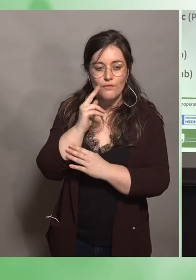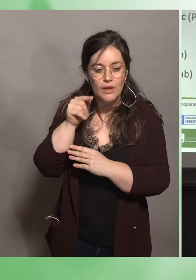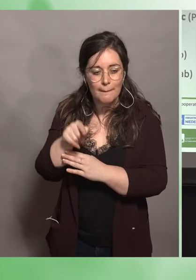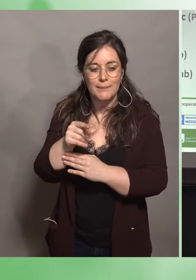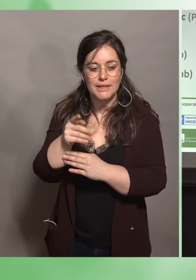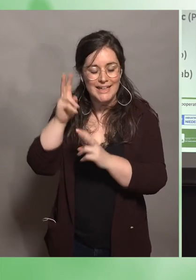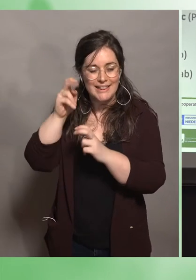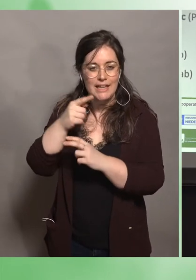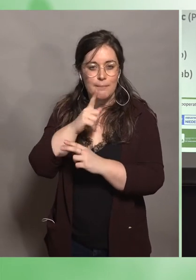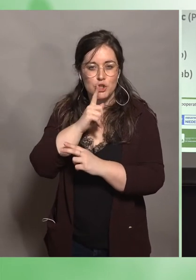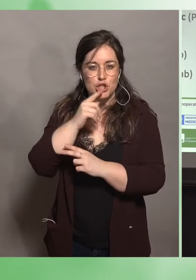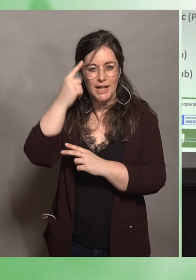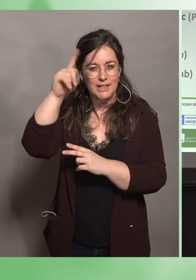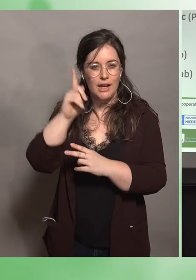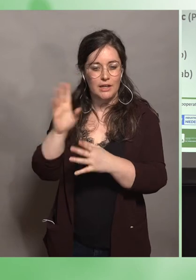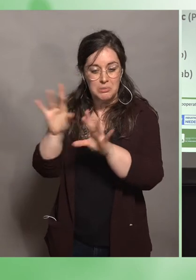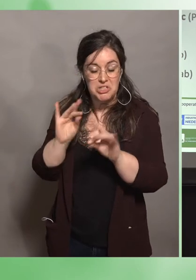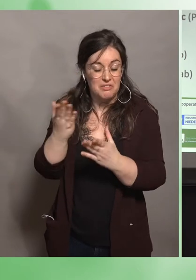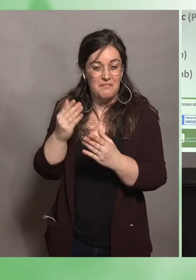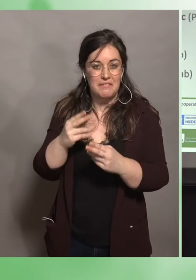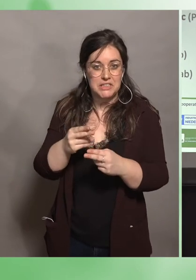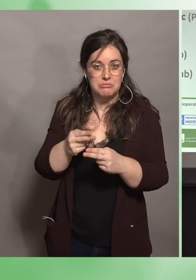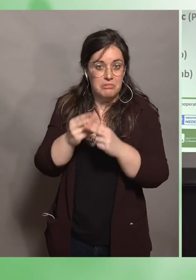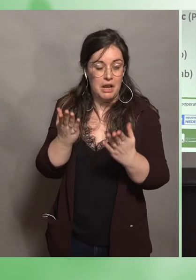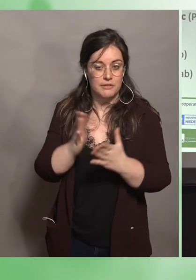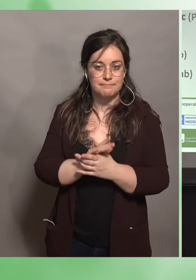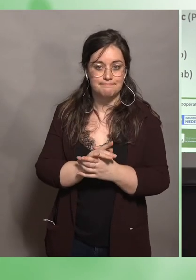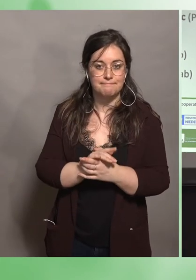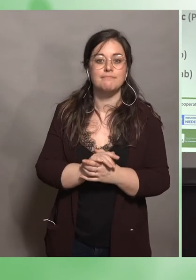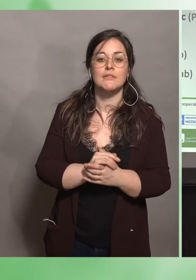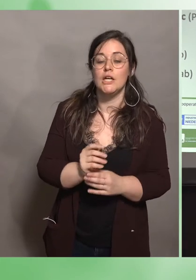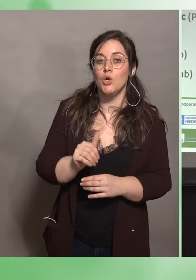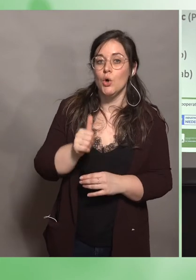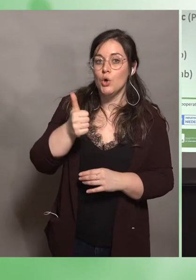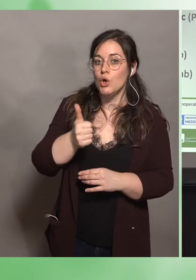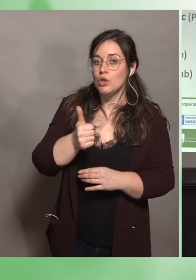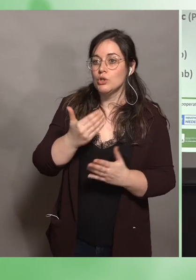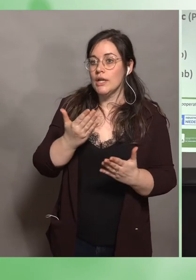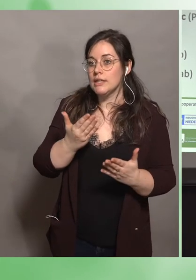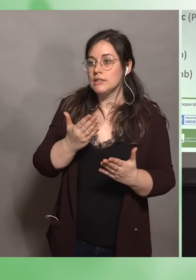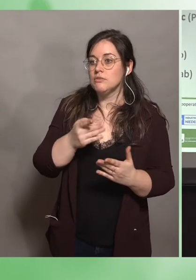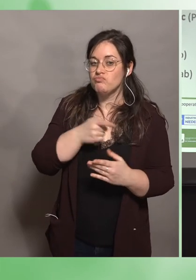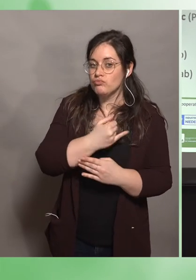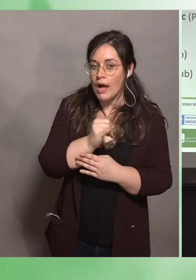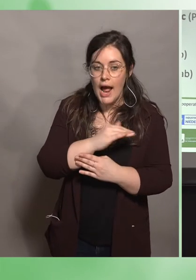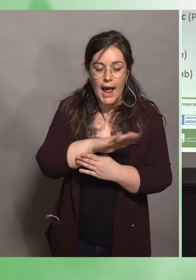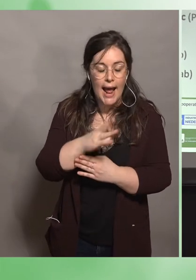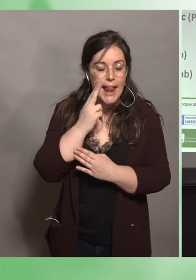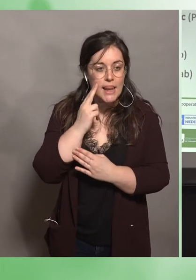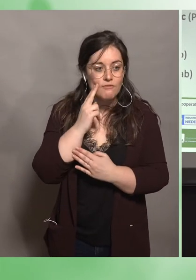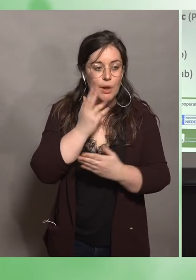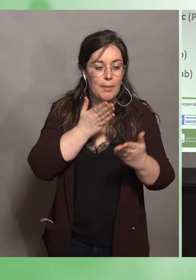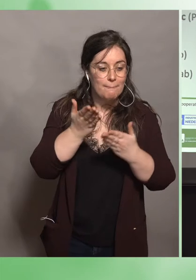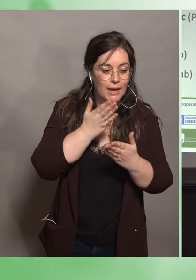stille Talente beschäftigen? Was würde das bringen? Zuallererst würde ich mal jedes Unternehmen